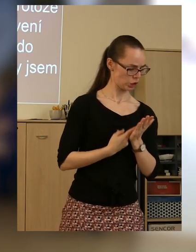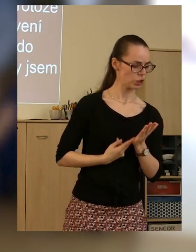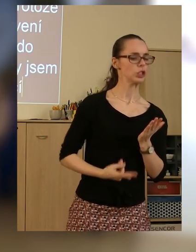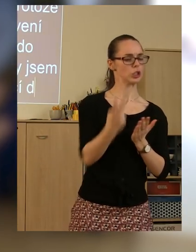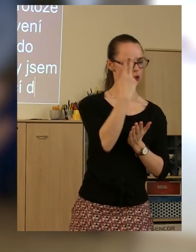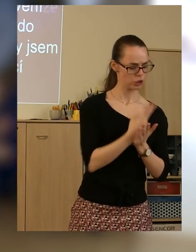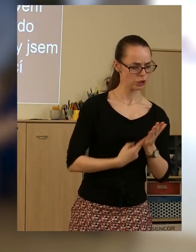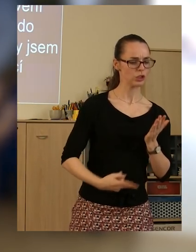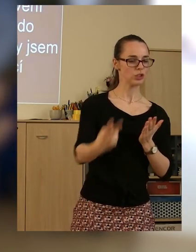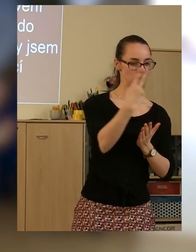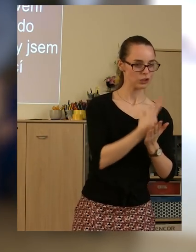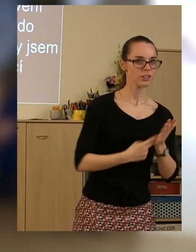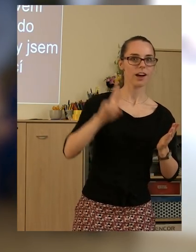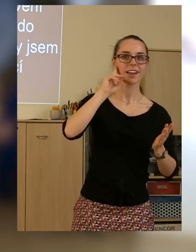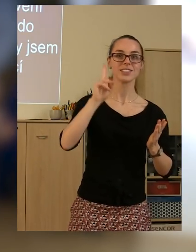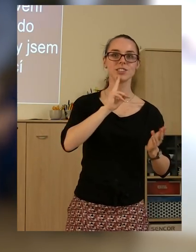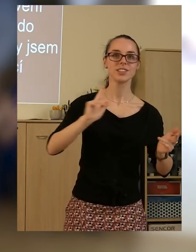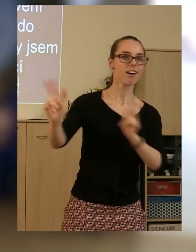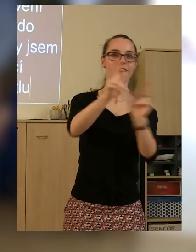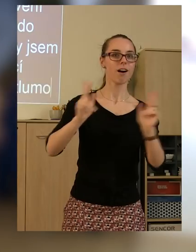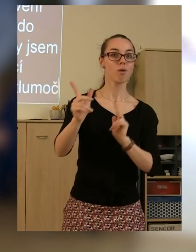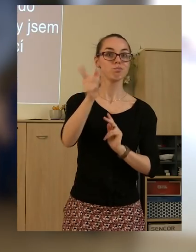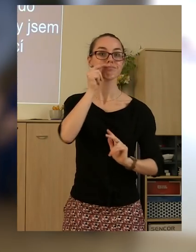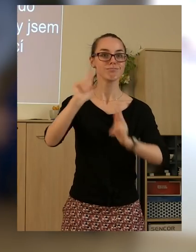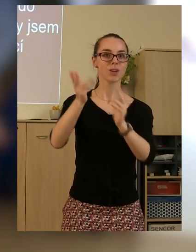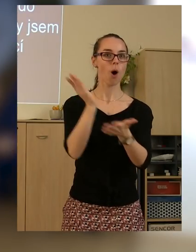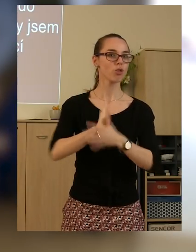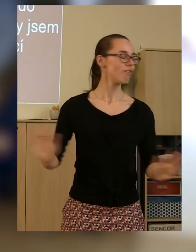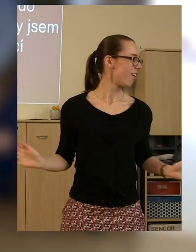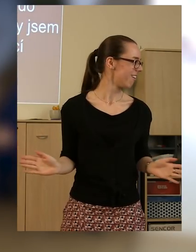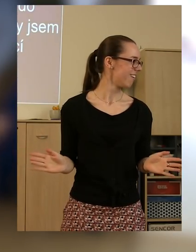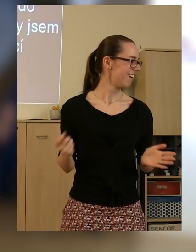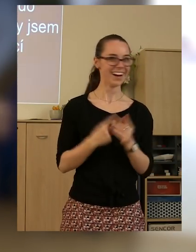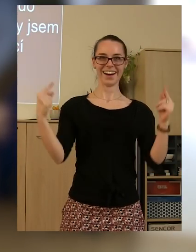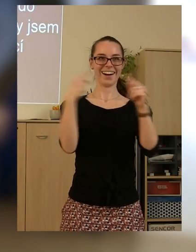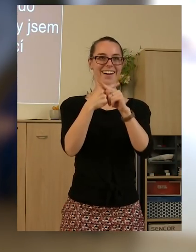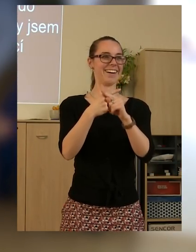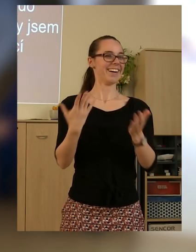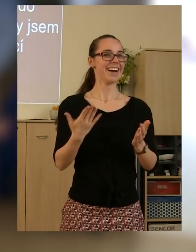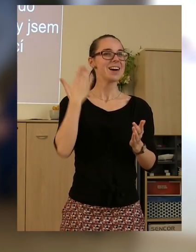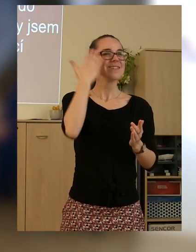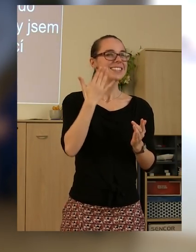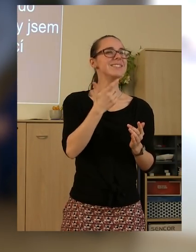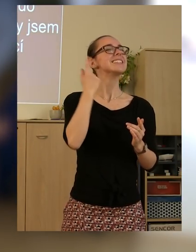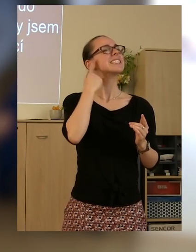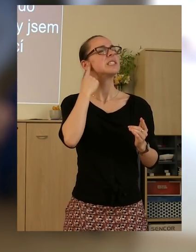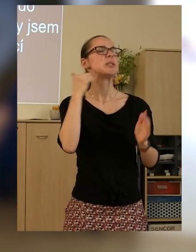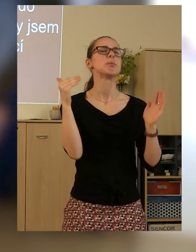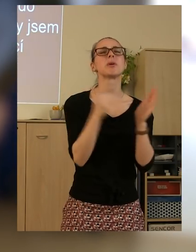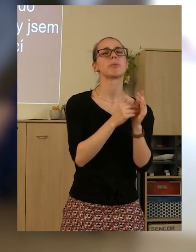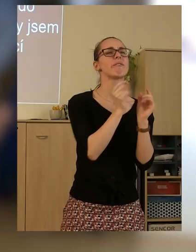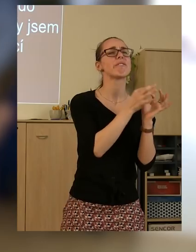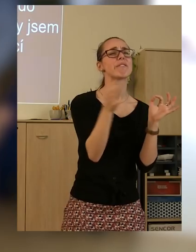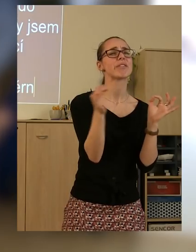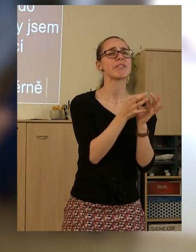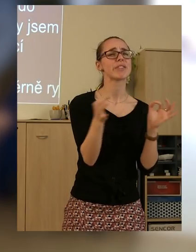a ten, který to tlumočí, je s tím hotový poměrně rychle, protože se mi zdá, že ten jazyk neslyšících prostě